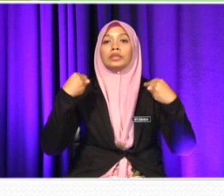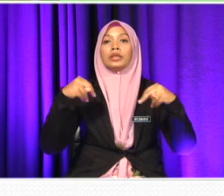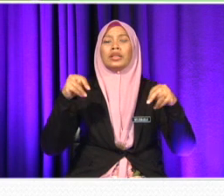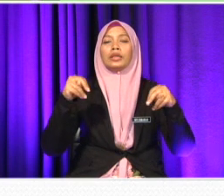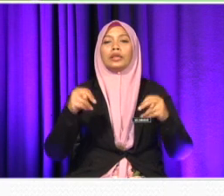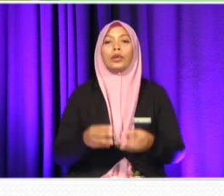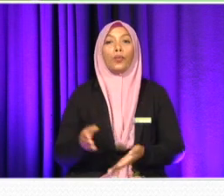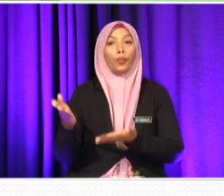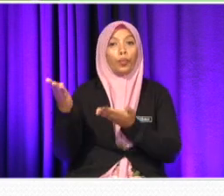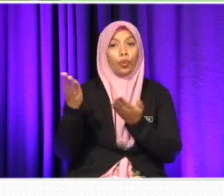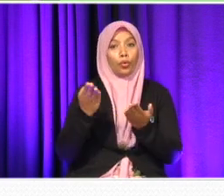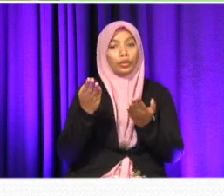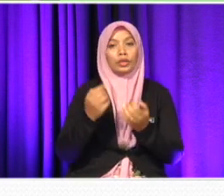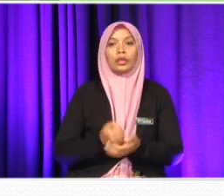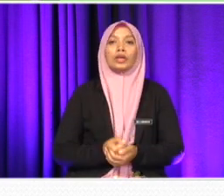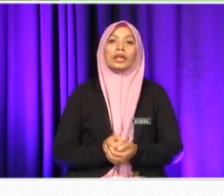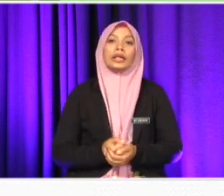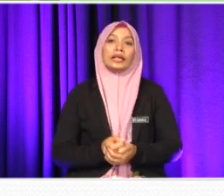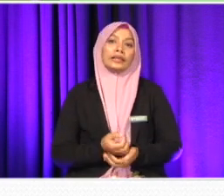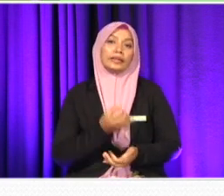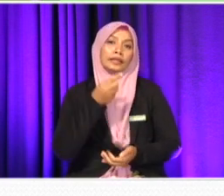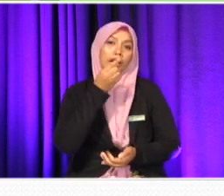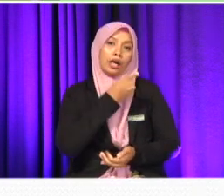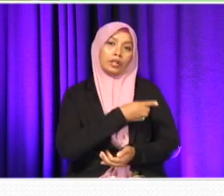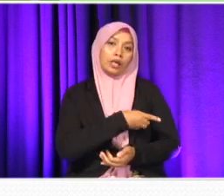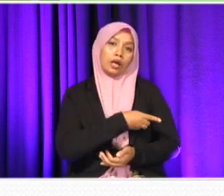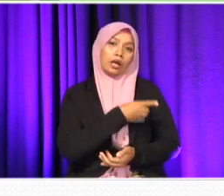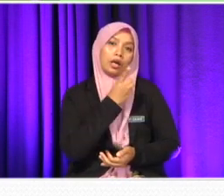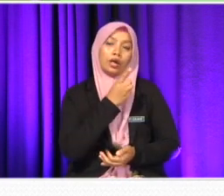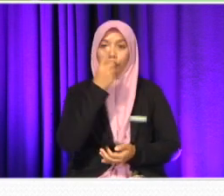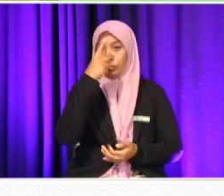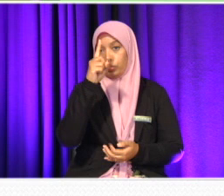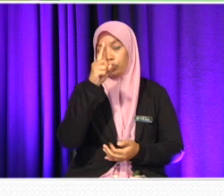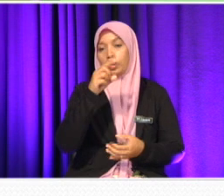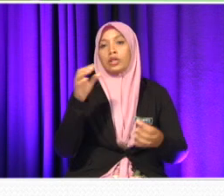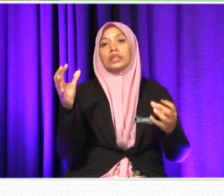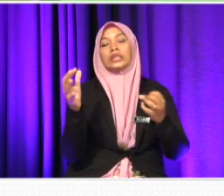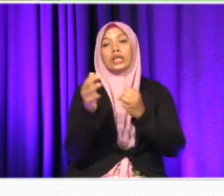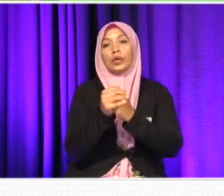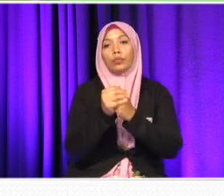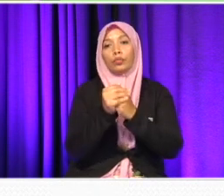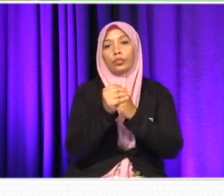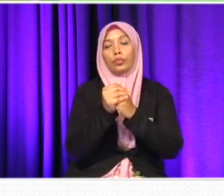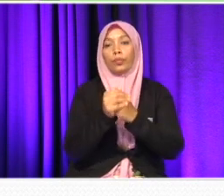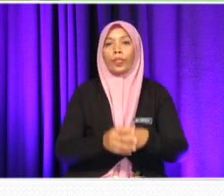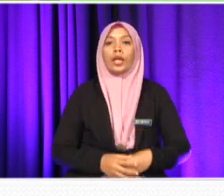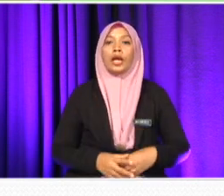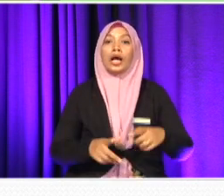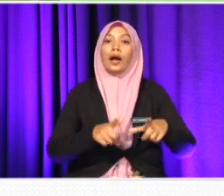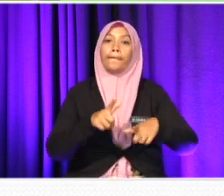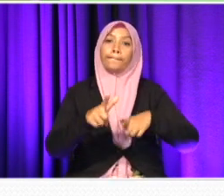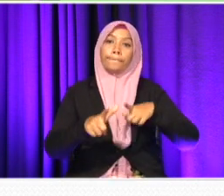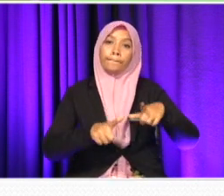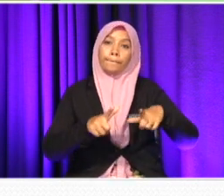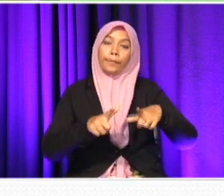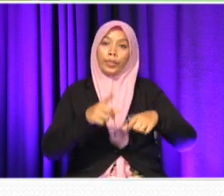keuangan atau dana untuk melaksanakan strategi campuran pemasaran yang berkesan bagi produk baru